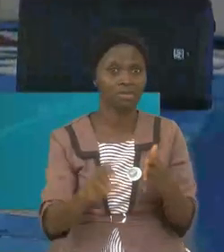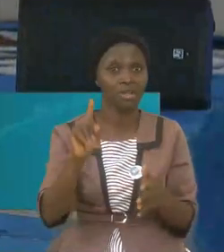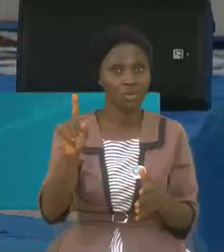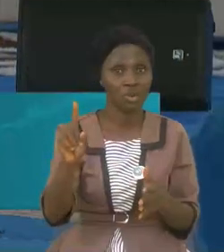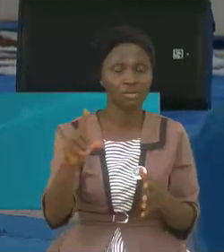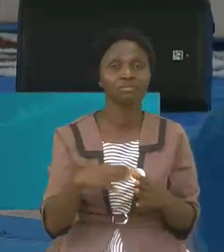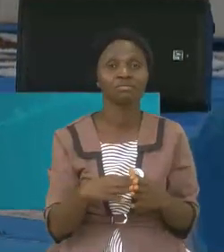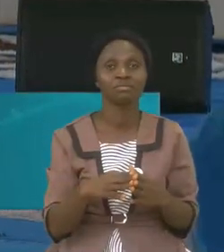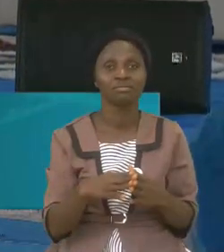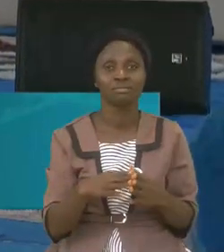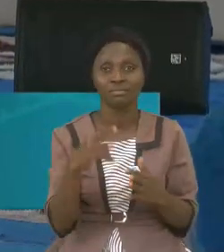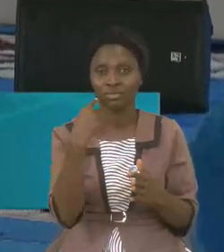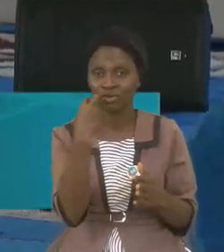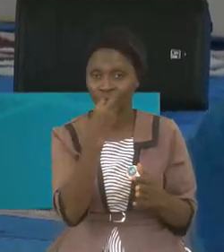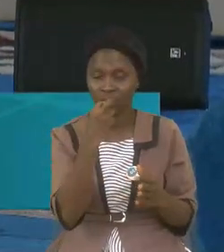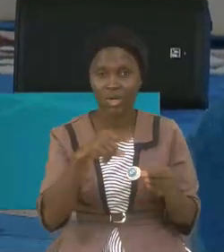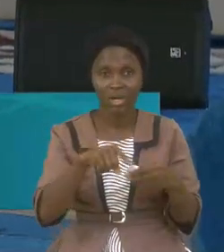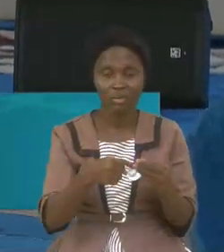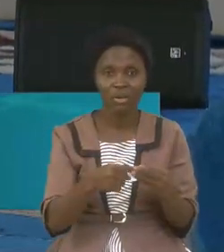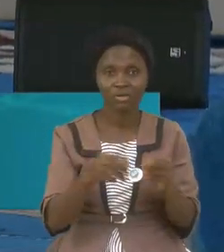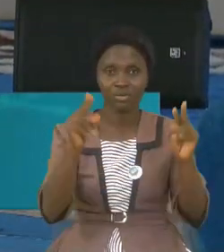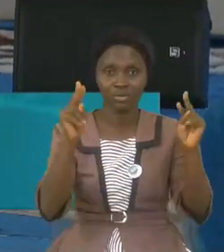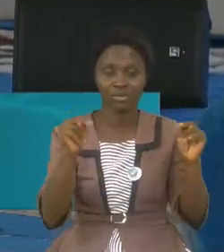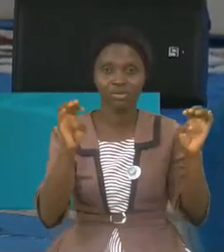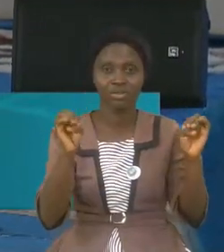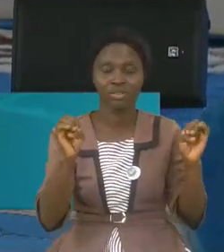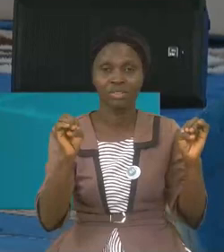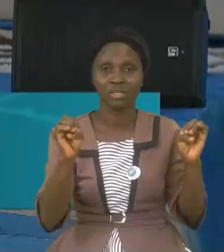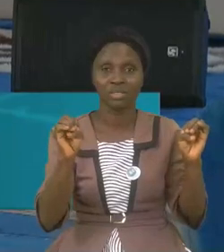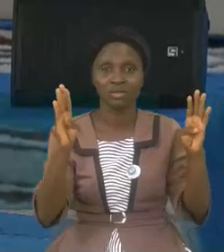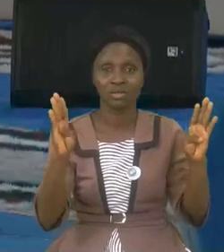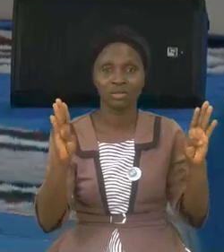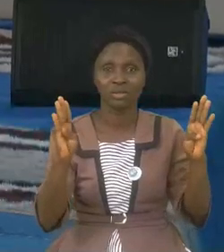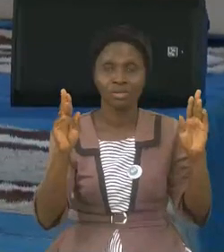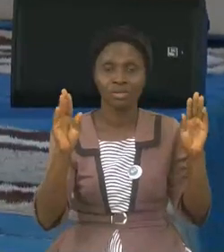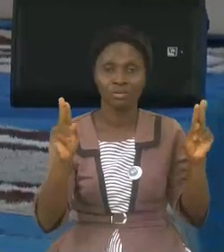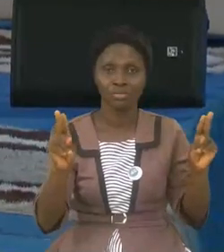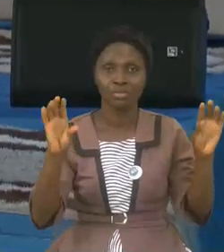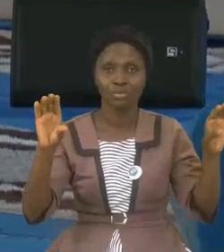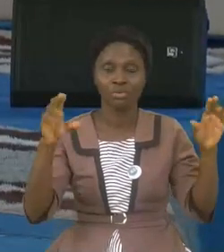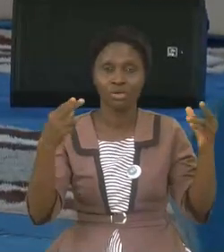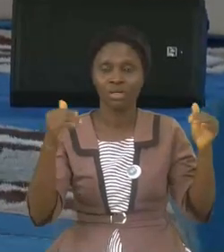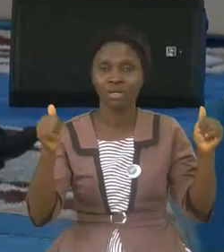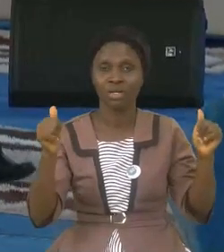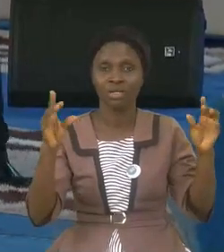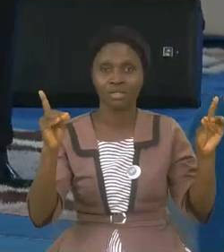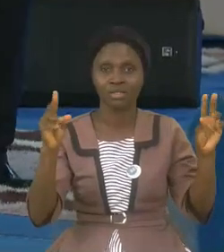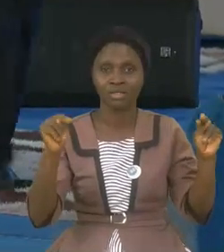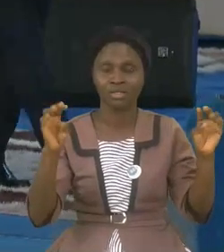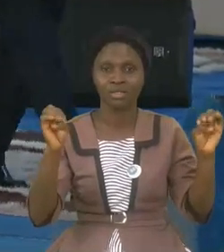du chapitre 1, mentionné Nebuchadnezzar. Chapitre 2 a mentionné